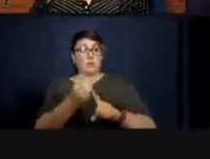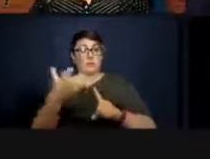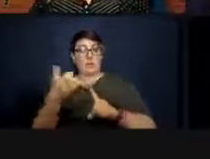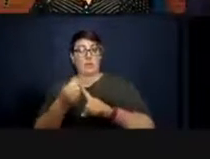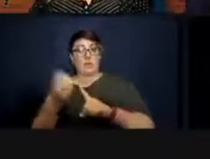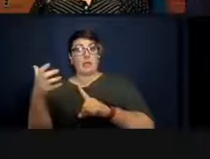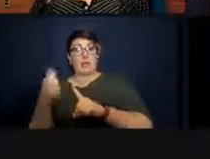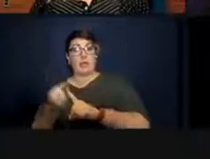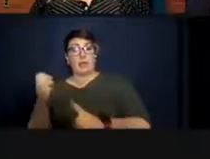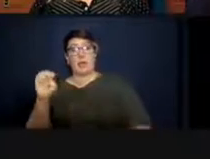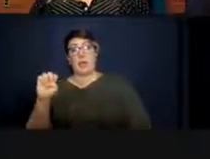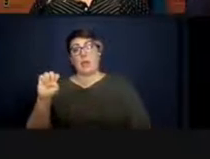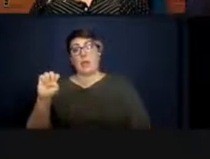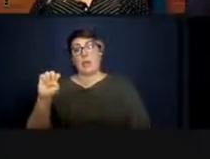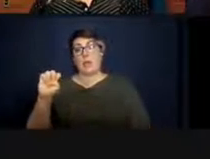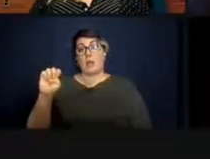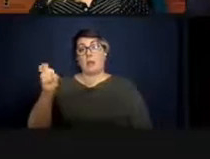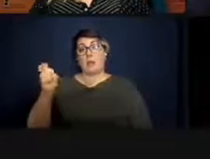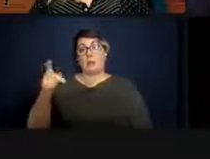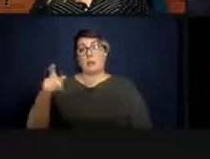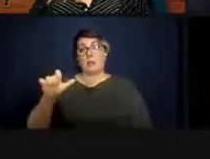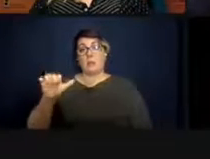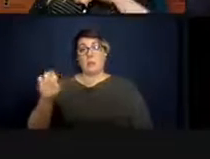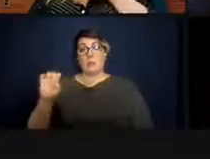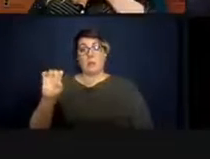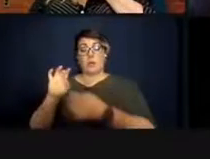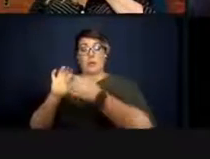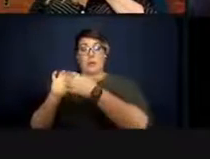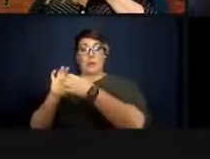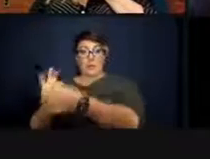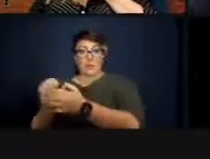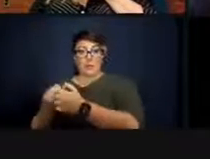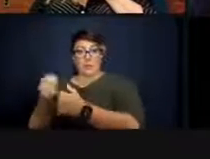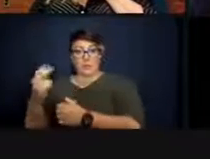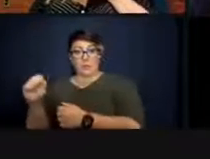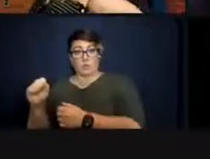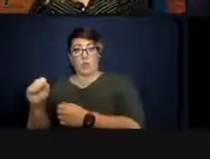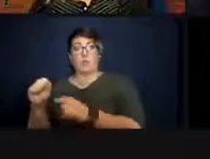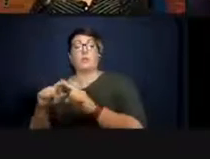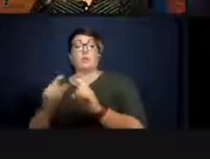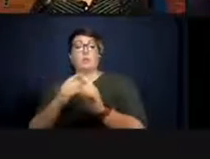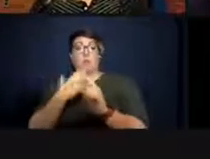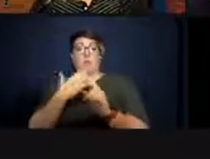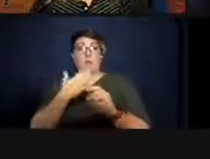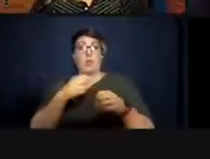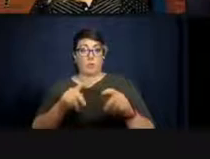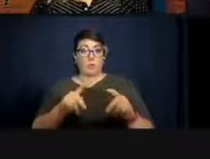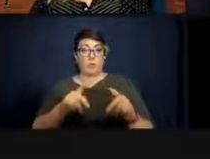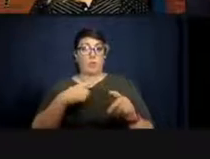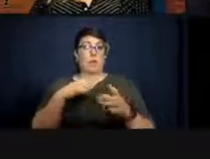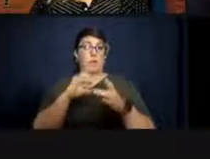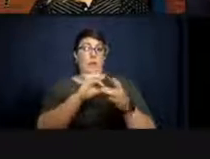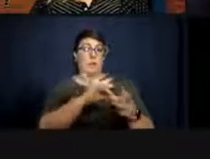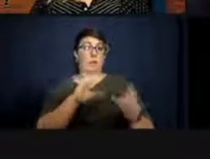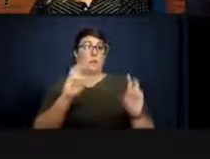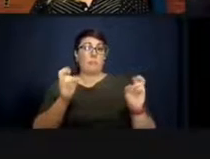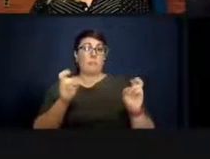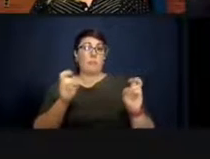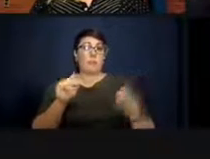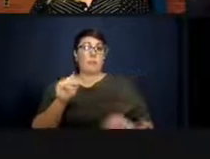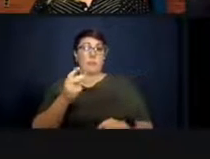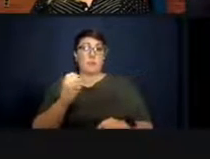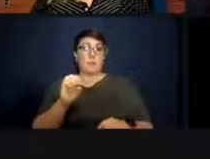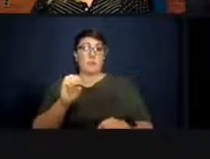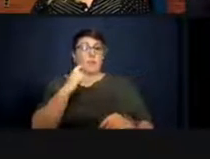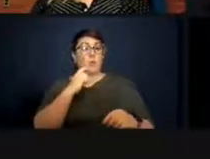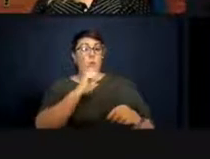نقوم بتوسيع هذه المسارات لتشمل الثانويات، وأعتقد بأنها فرصة رائعة لربط بعض